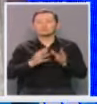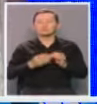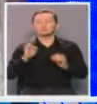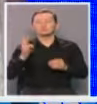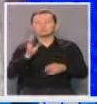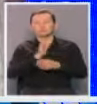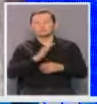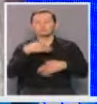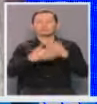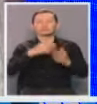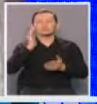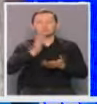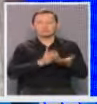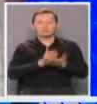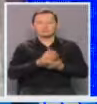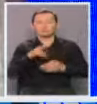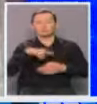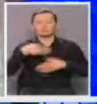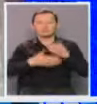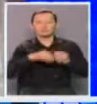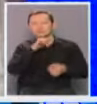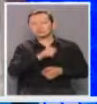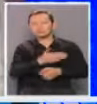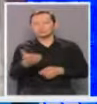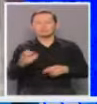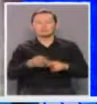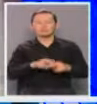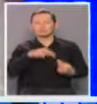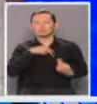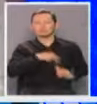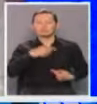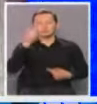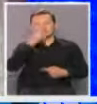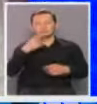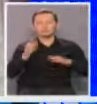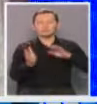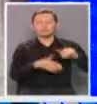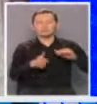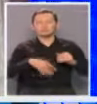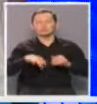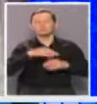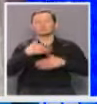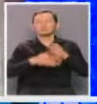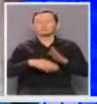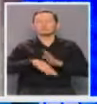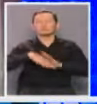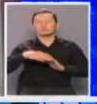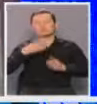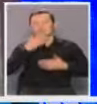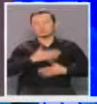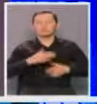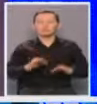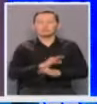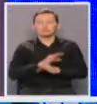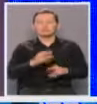государства Болошака Бахдар «Рухани Жангару». Своей работой изо дня в день, из года в год вы прививаете детям и молодежи любовь к родной